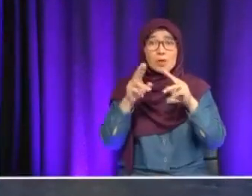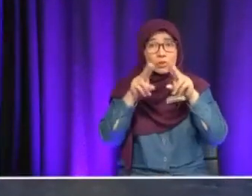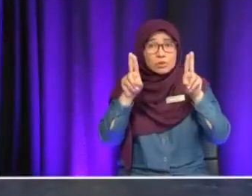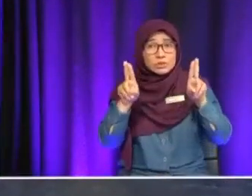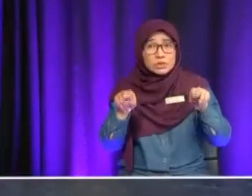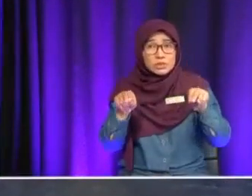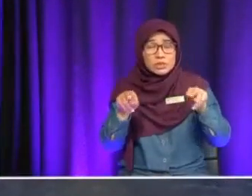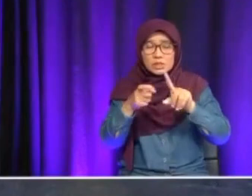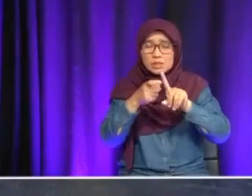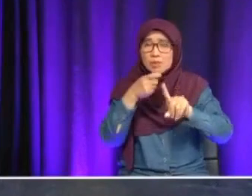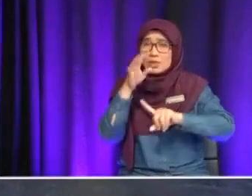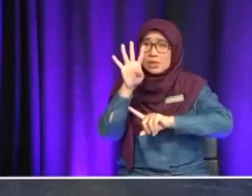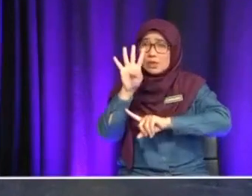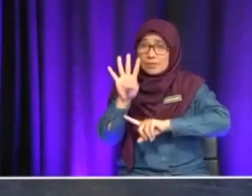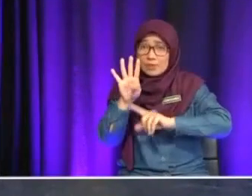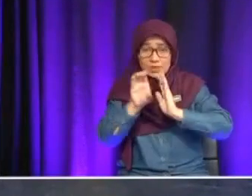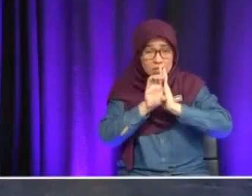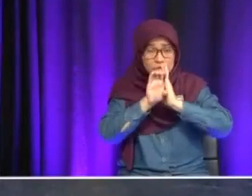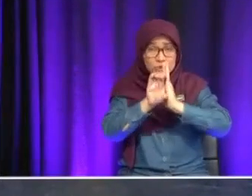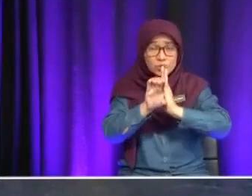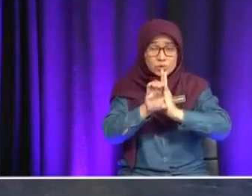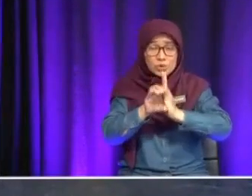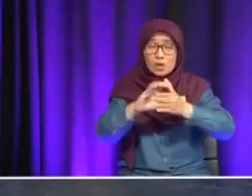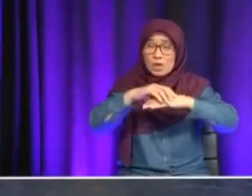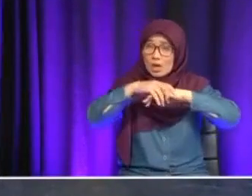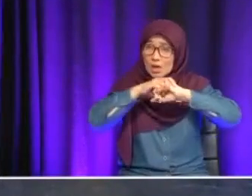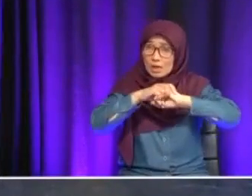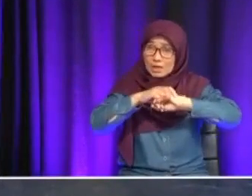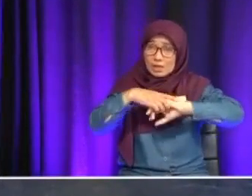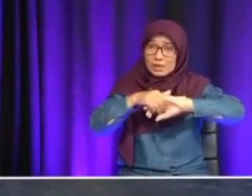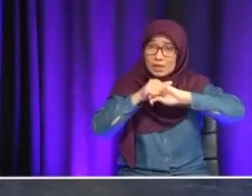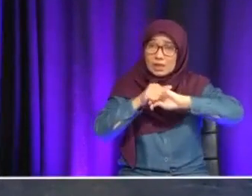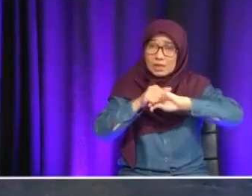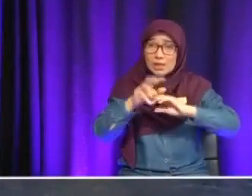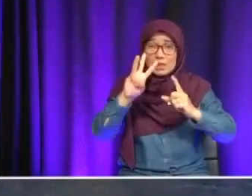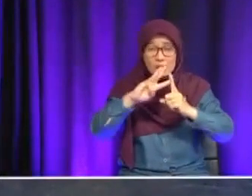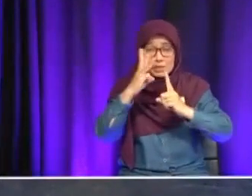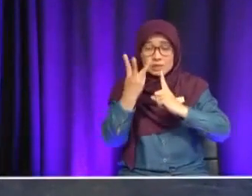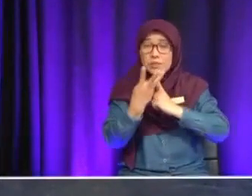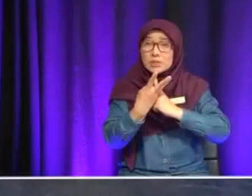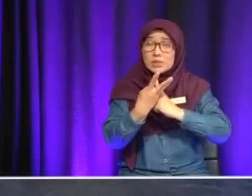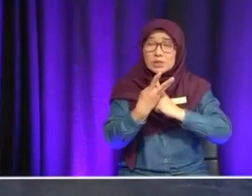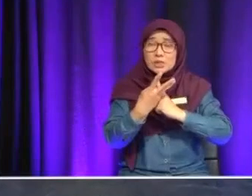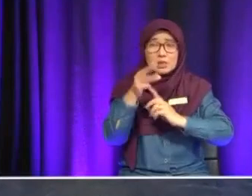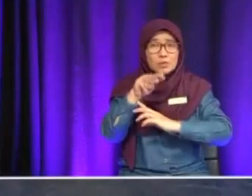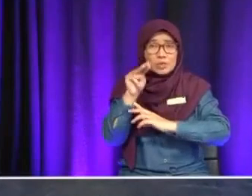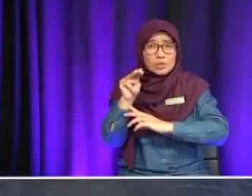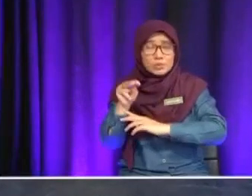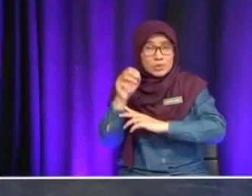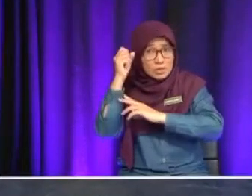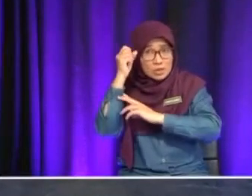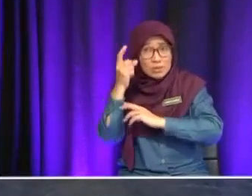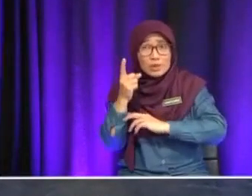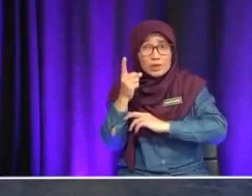Daripada keempat-empat contoh dalam jenis akad kebajikan ini, adakah murid-murid kita betul-betul boleh mendalami dan